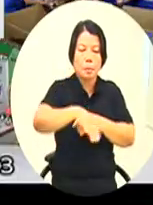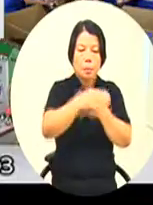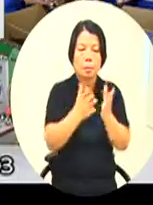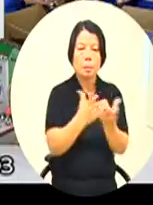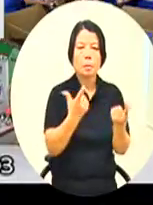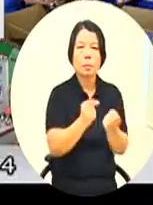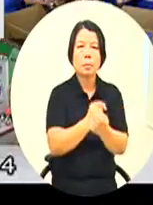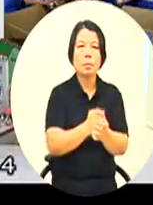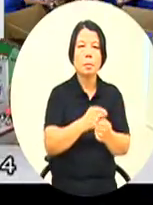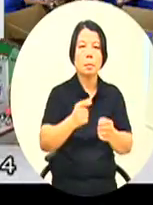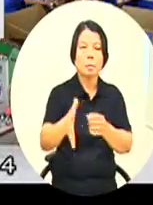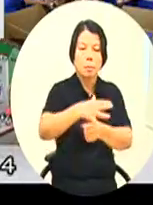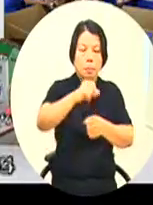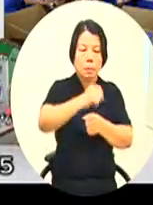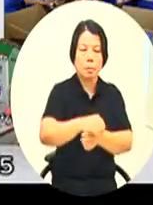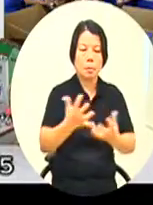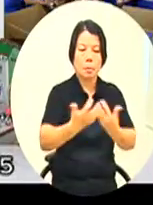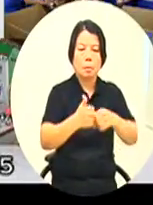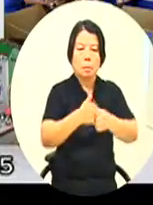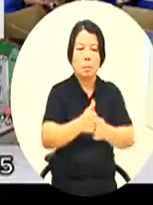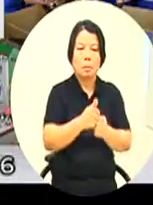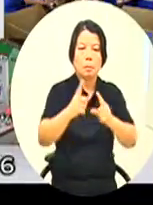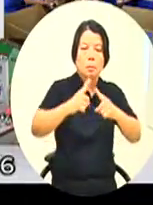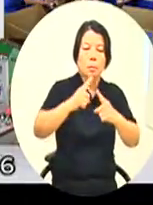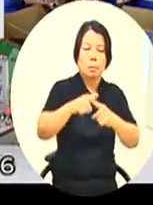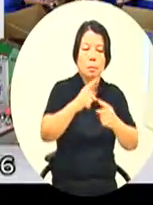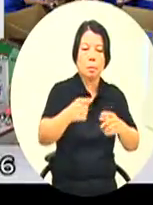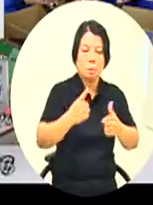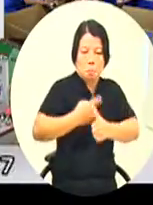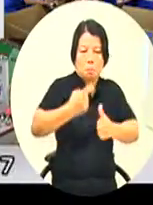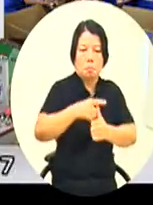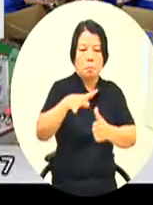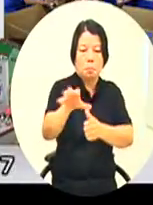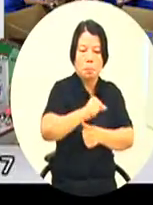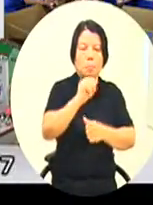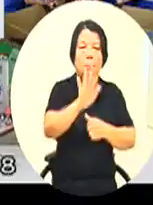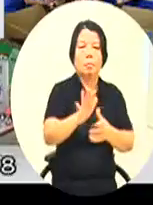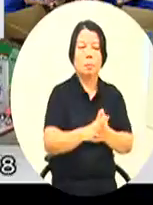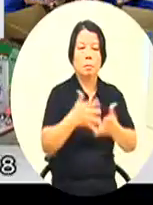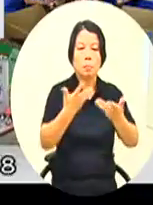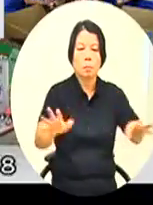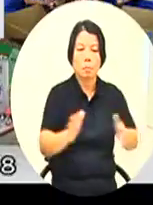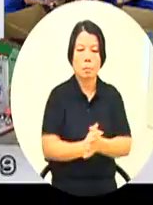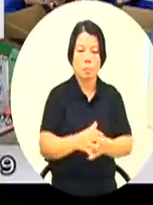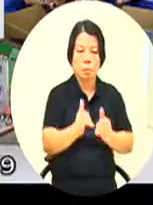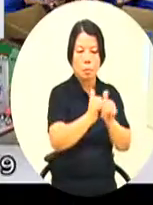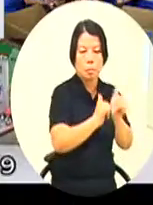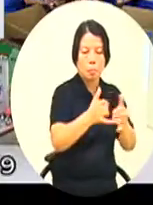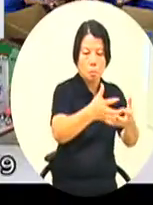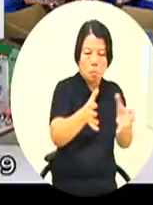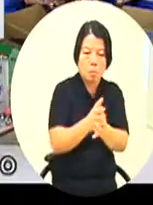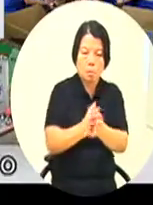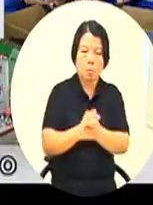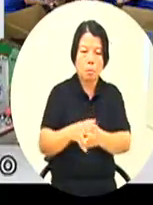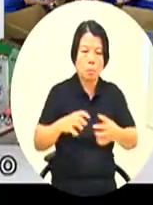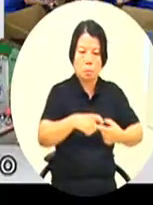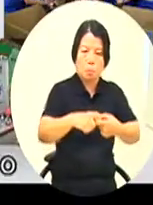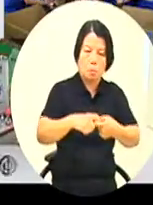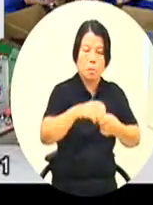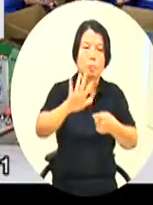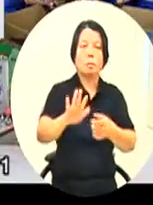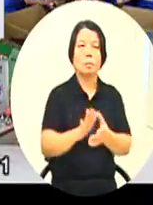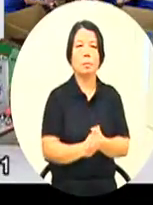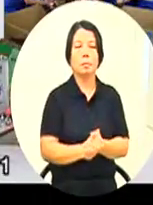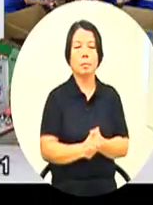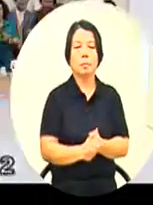FAL 世界机器人大赛的裁判团的大奖。那我们持续呢跟很多很多民间团体来布局我们的创客